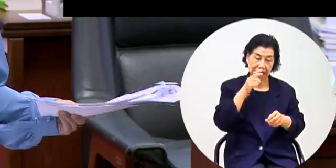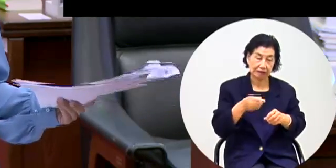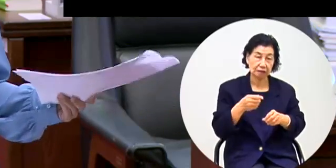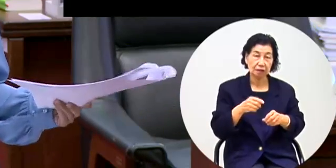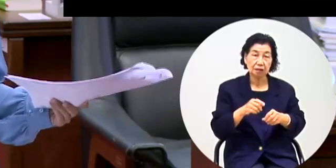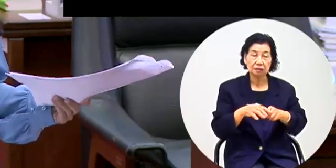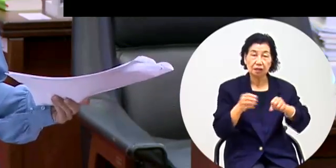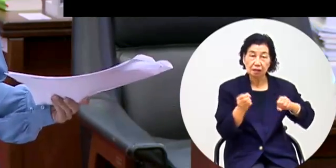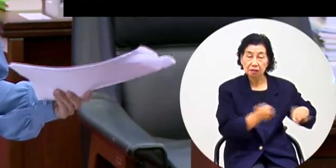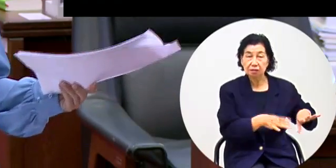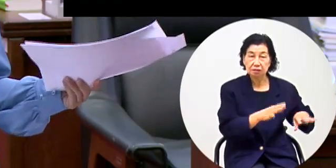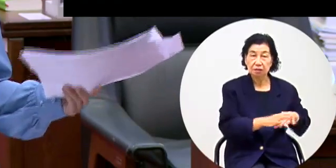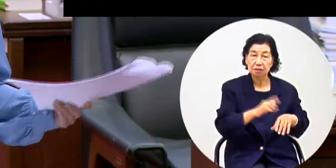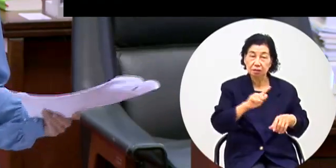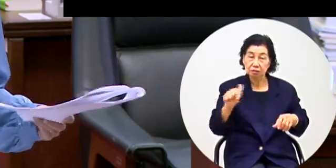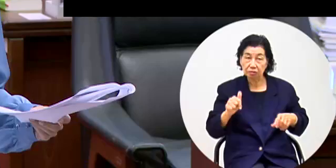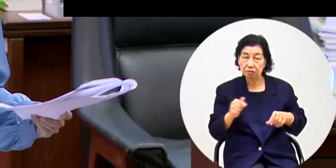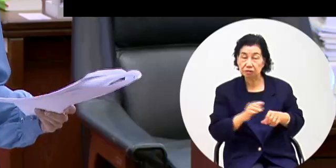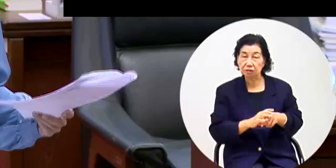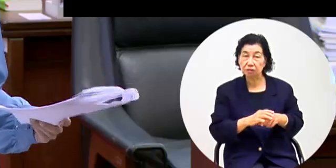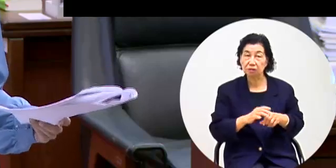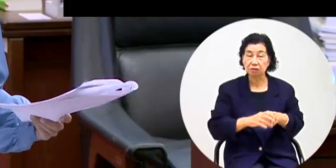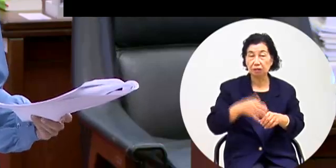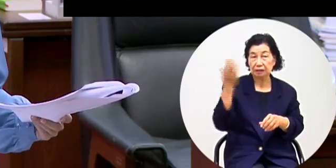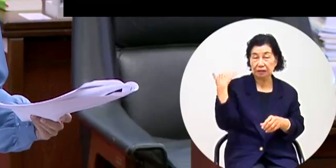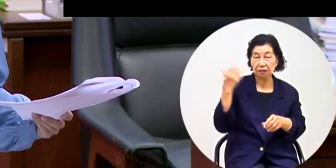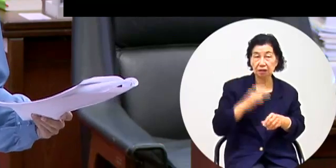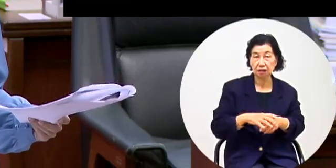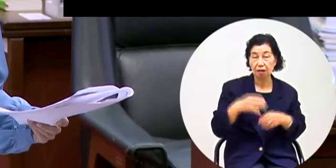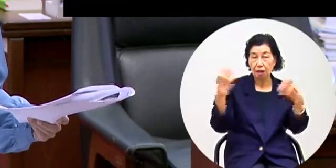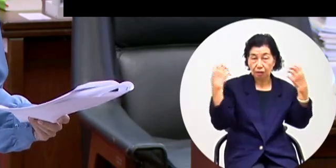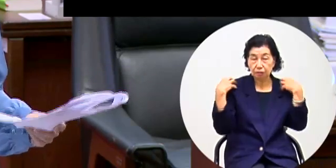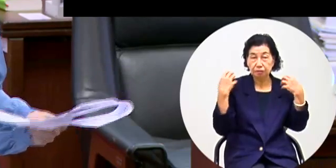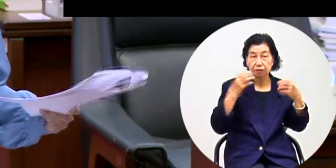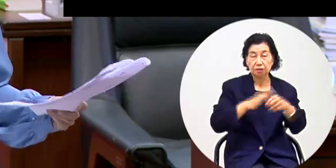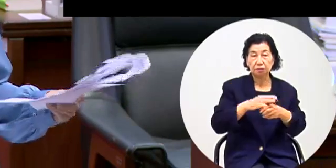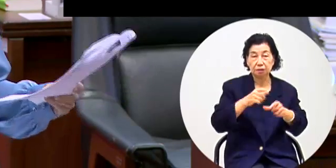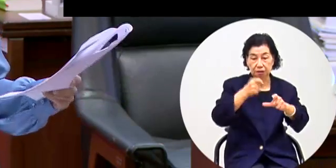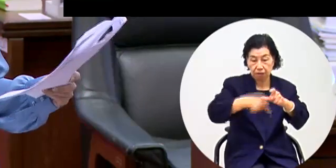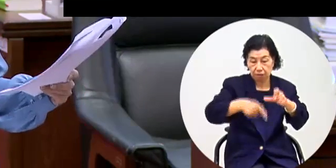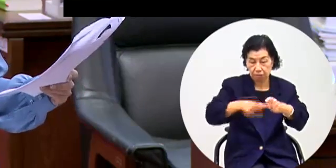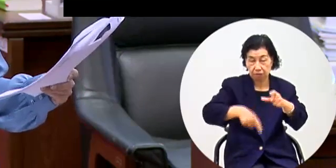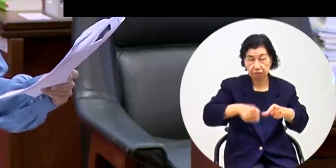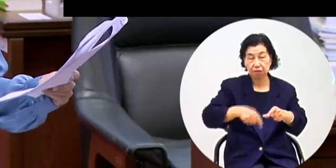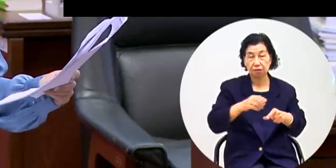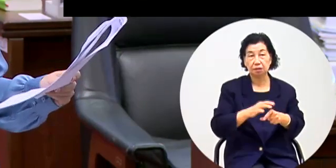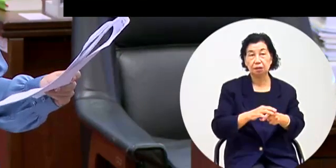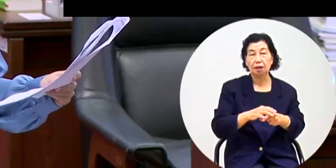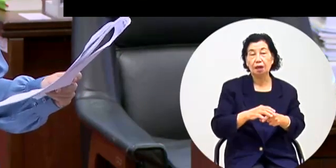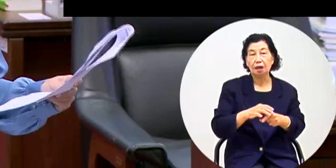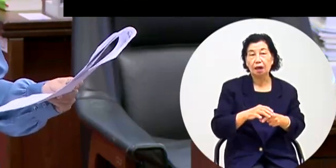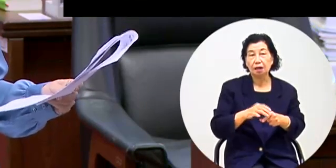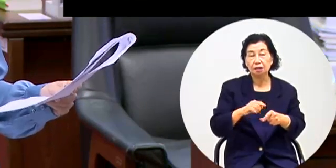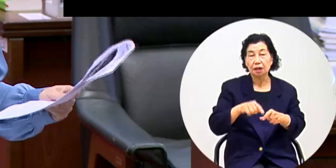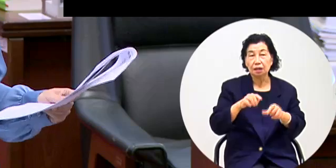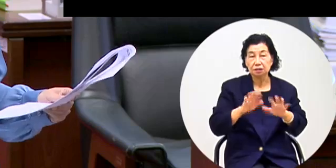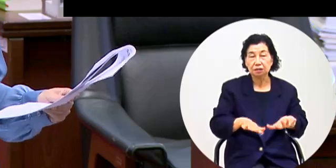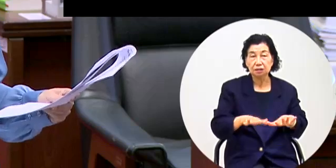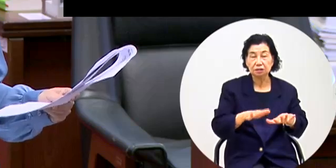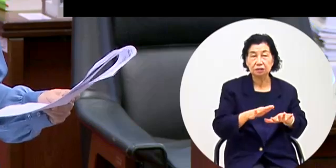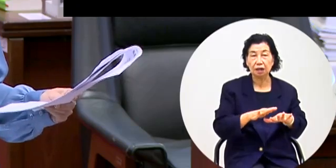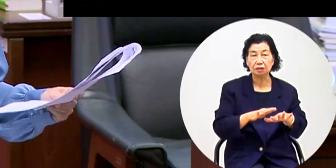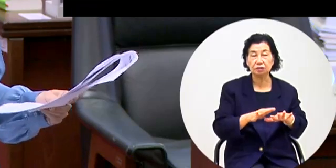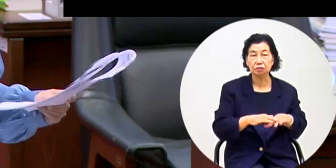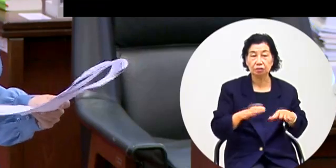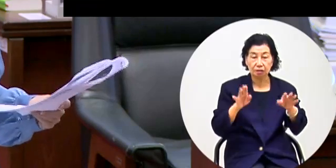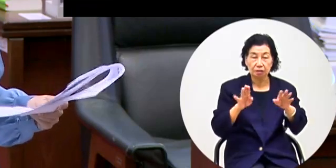在三月份的时候呢，发生的状况不能够再处理我们的底渣，所以呢，这些量就只好开始呢就做记账的